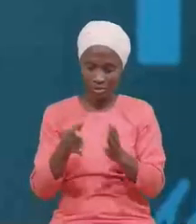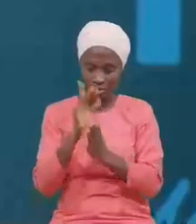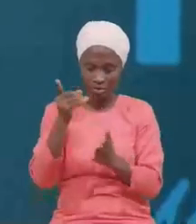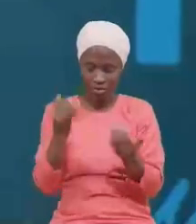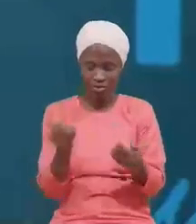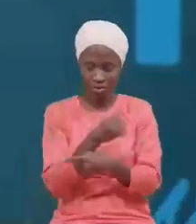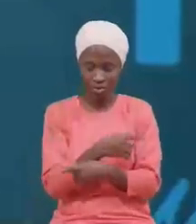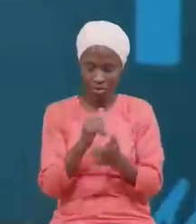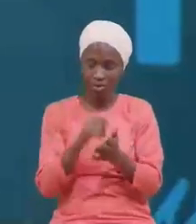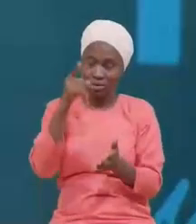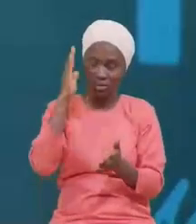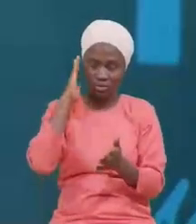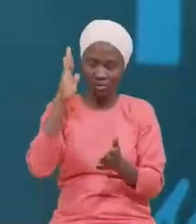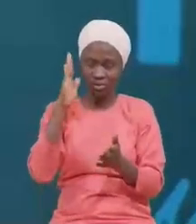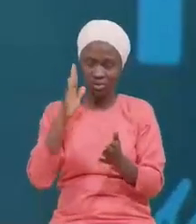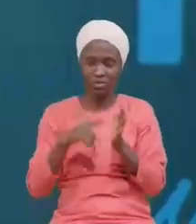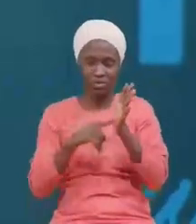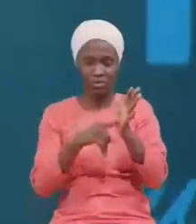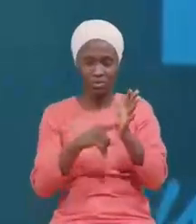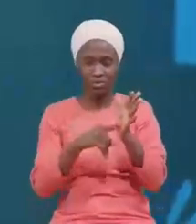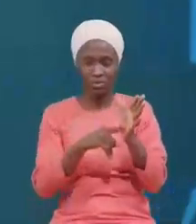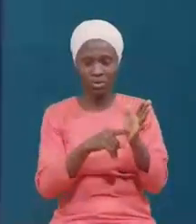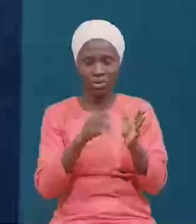que tu illumines chaque vie